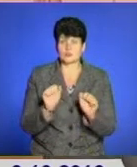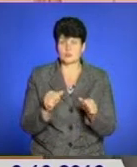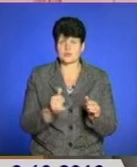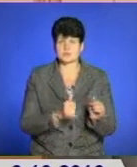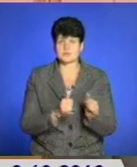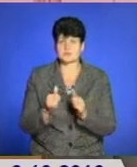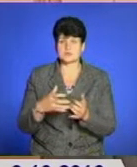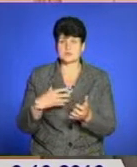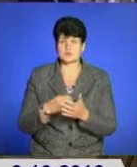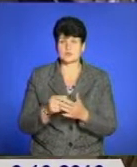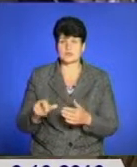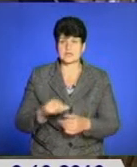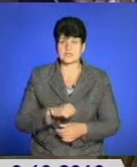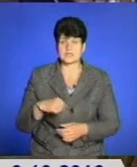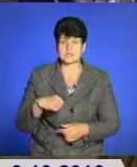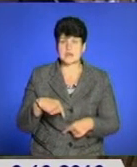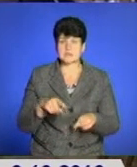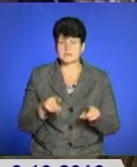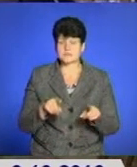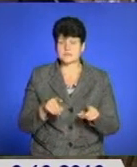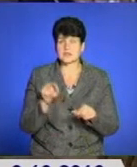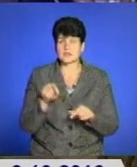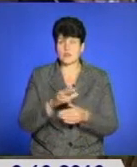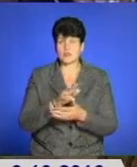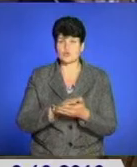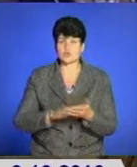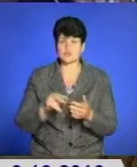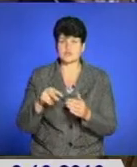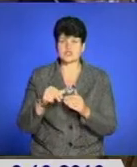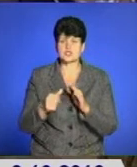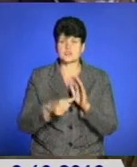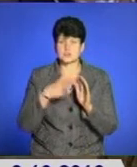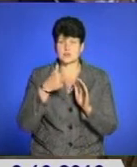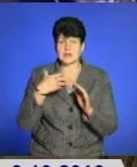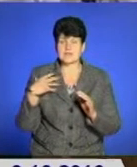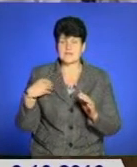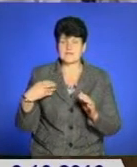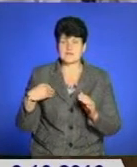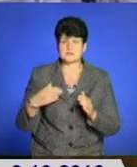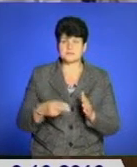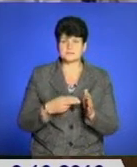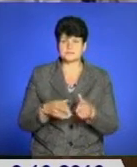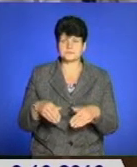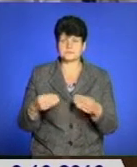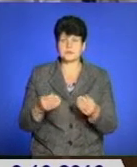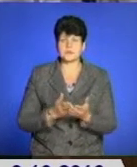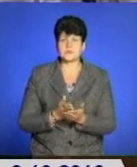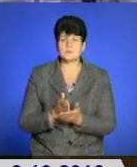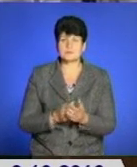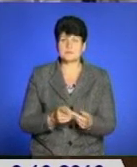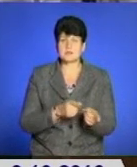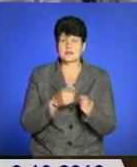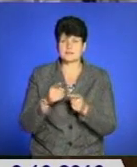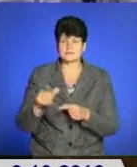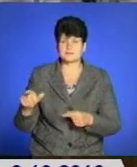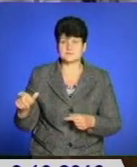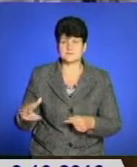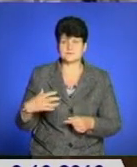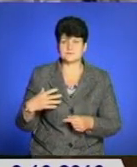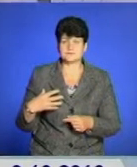забезпечити своїх громадян самі. Так, упродовж 2016 року Львівська магістраль надала послуг із перевезення громадян